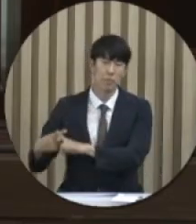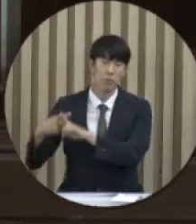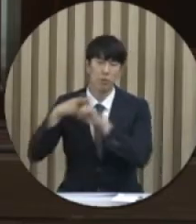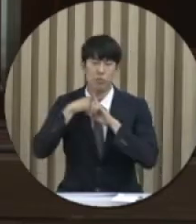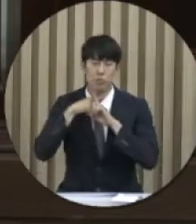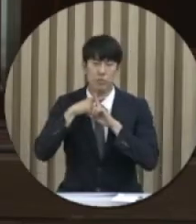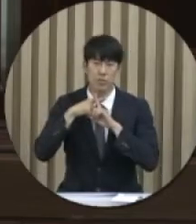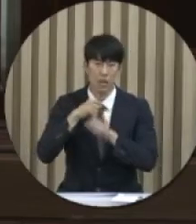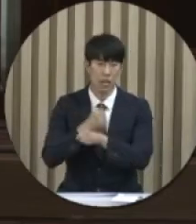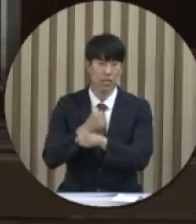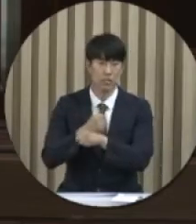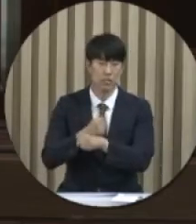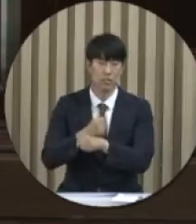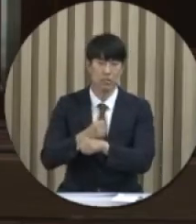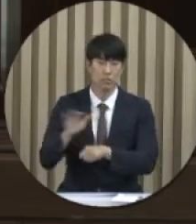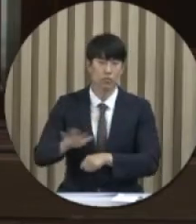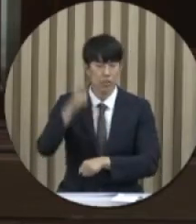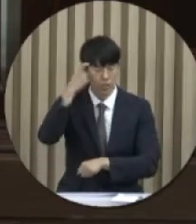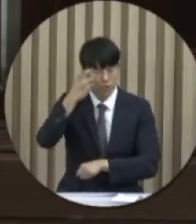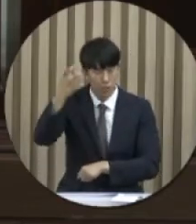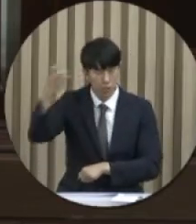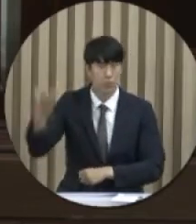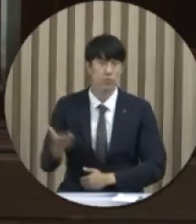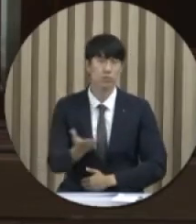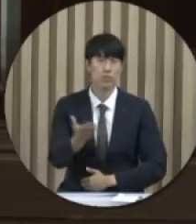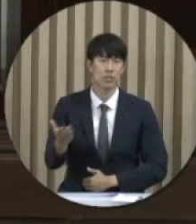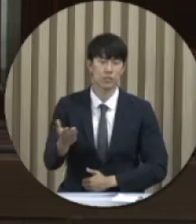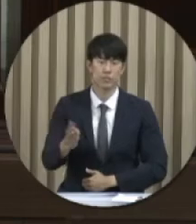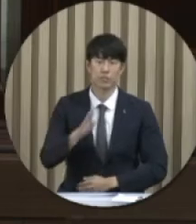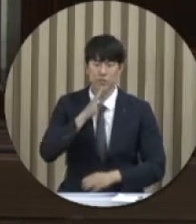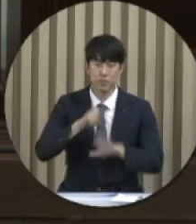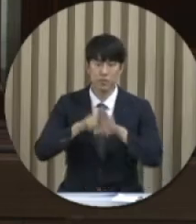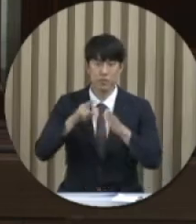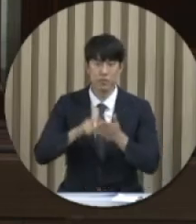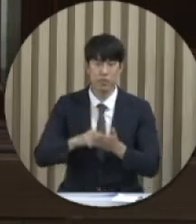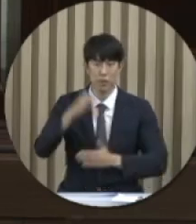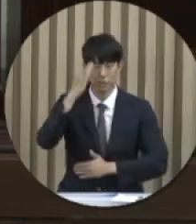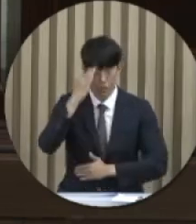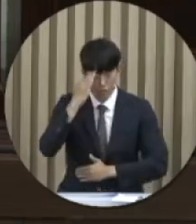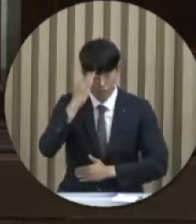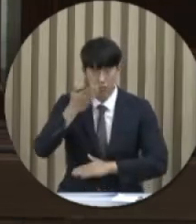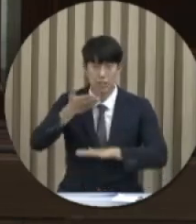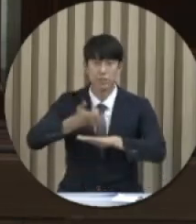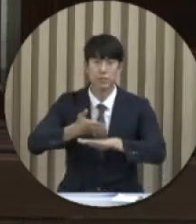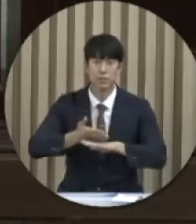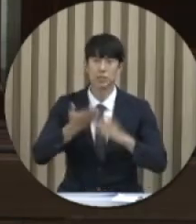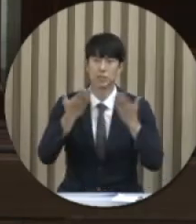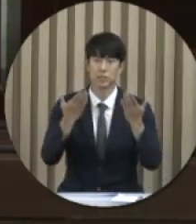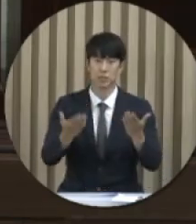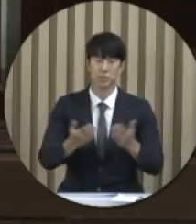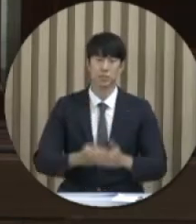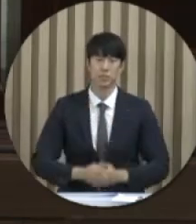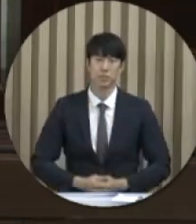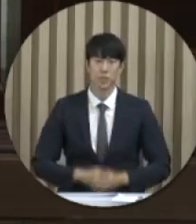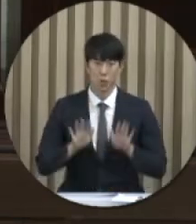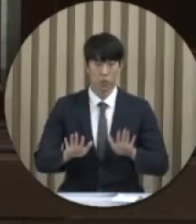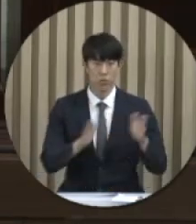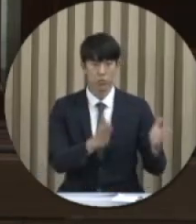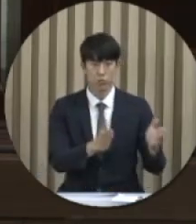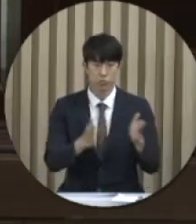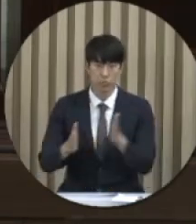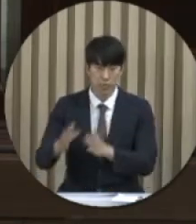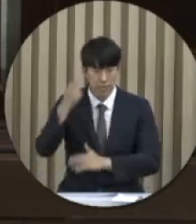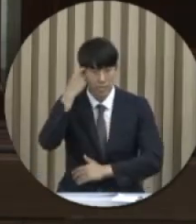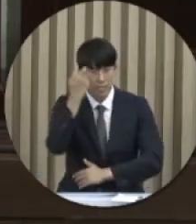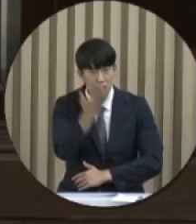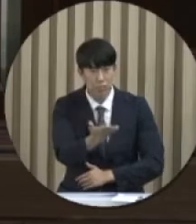순국하신 호국 영령분들께 진심으로 머리 숙여 감사드리면서 오늘 준비된